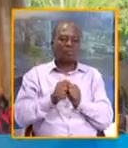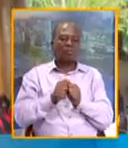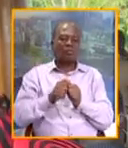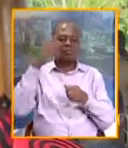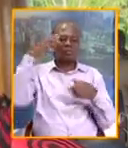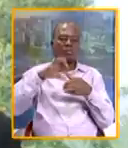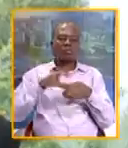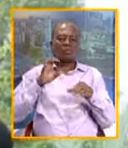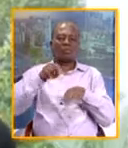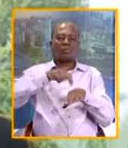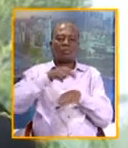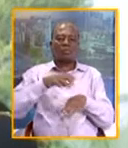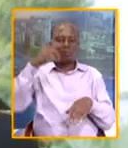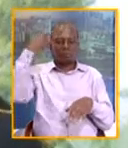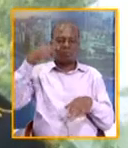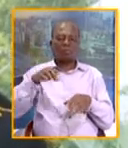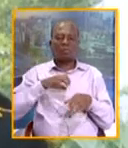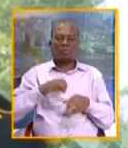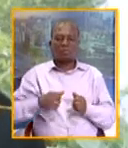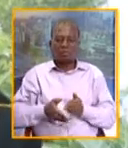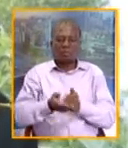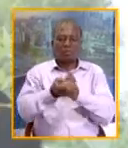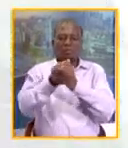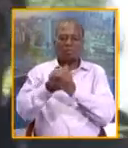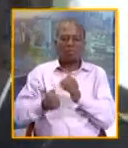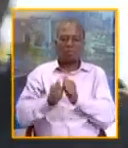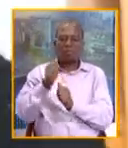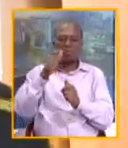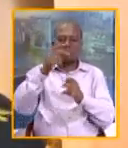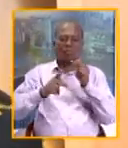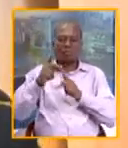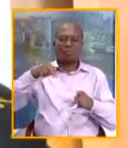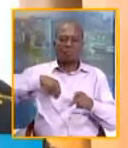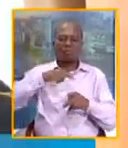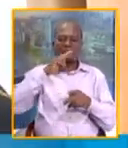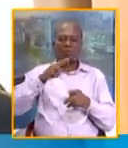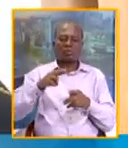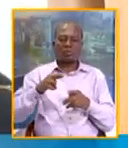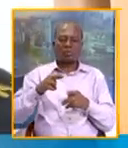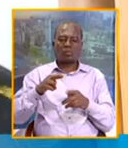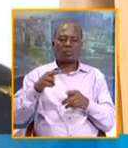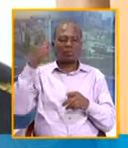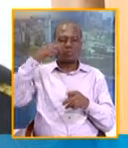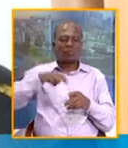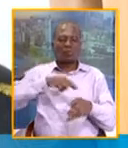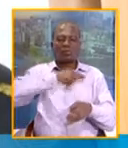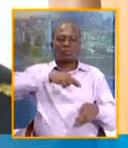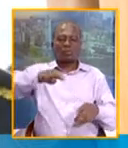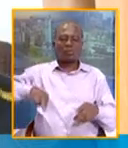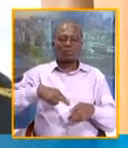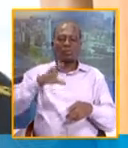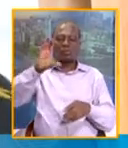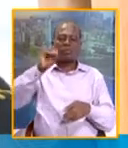nous le soutenons nous sommes avec lui j'ai entendu toute une population jusqu'ici nous sommes à peu près pour le royaume c'est